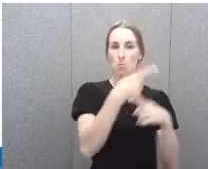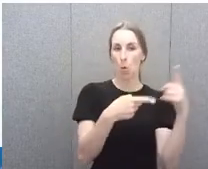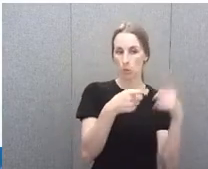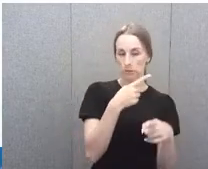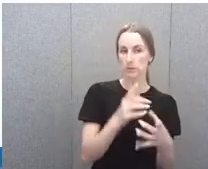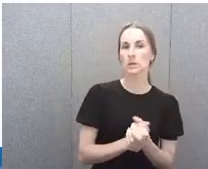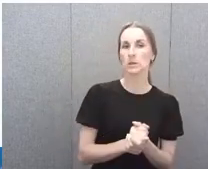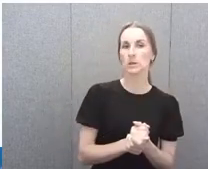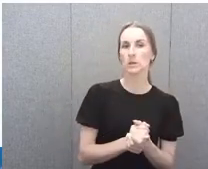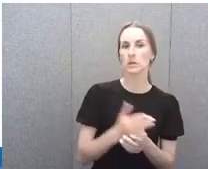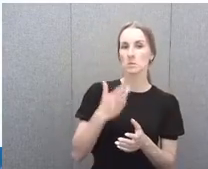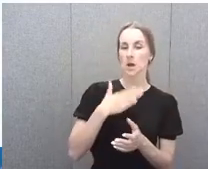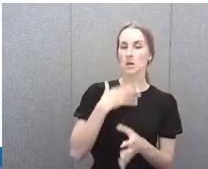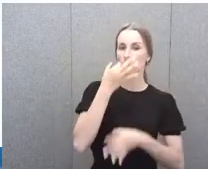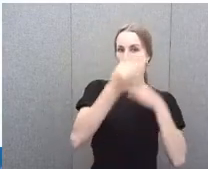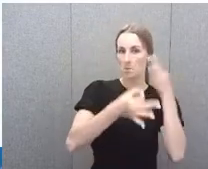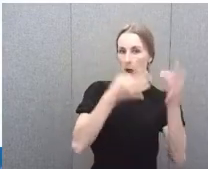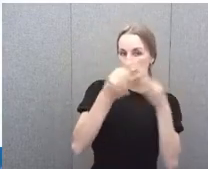мир.